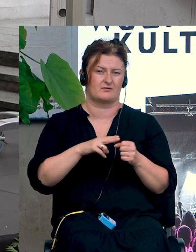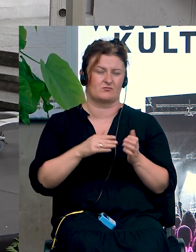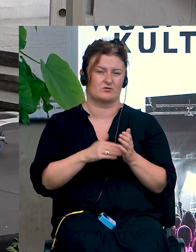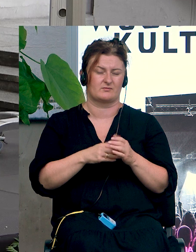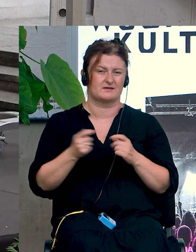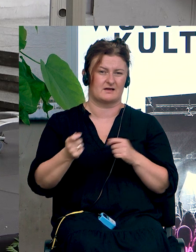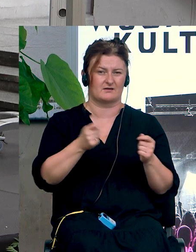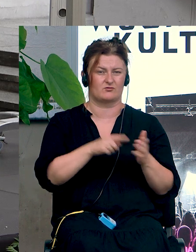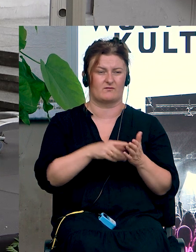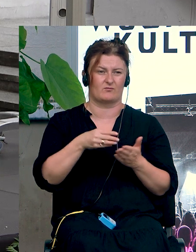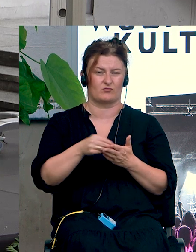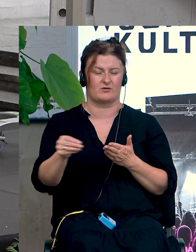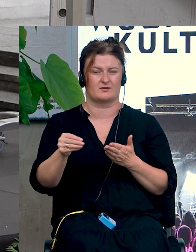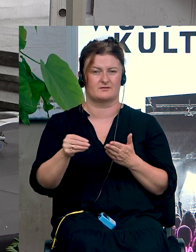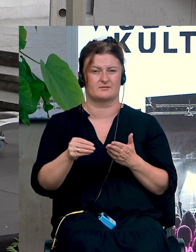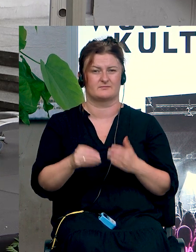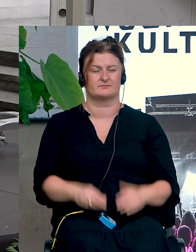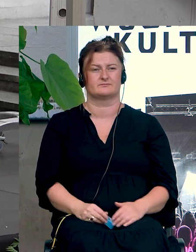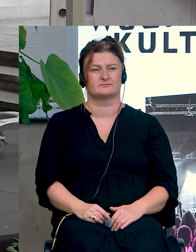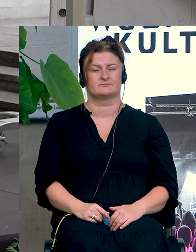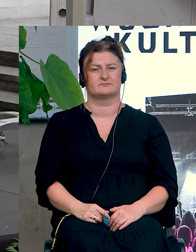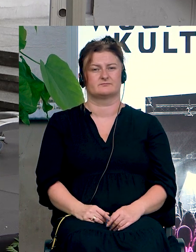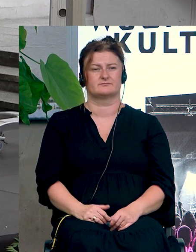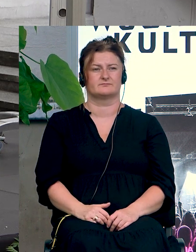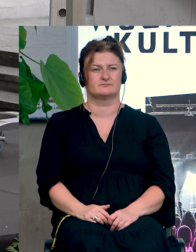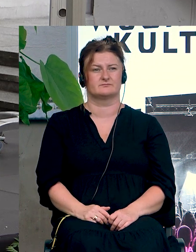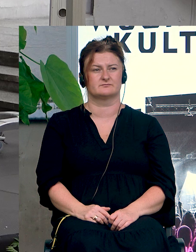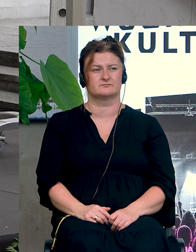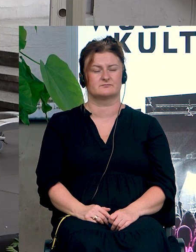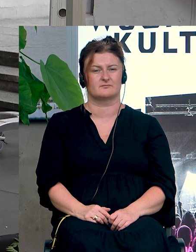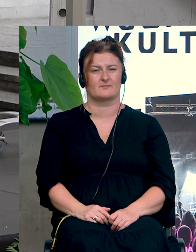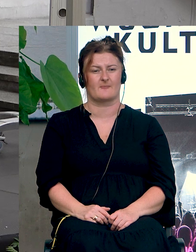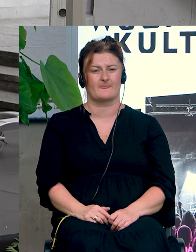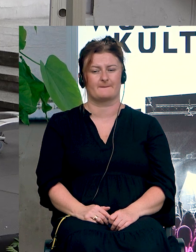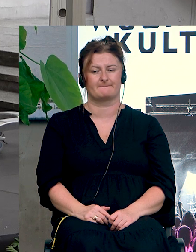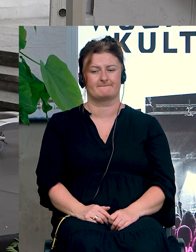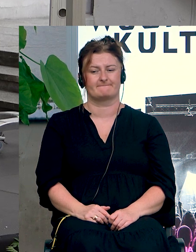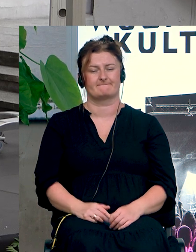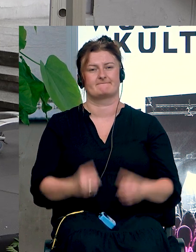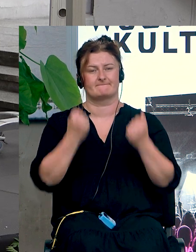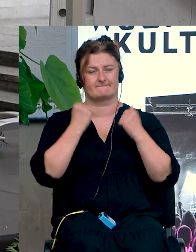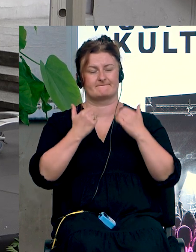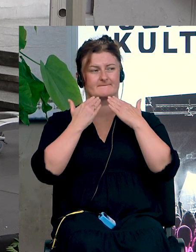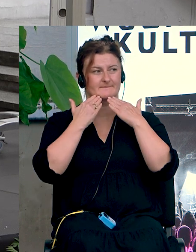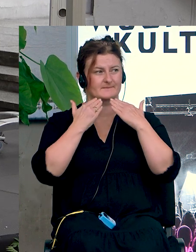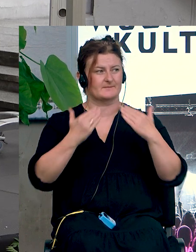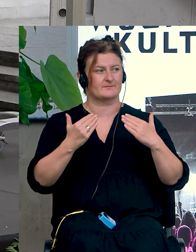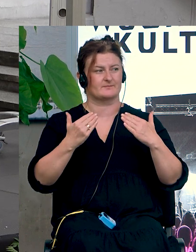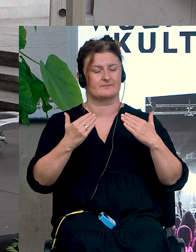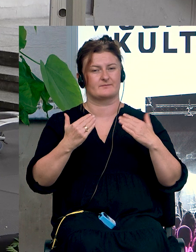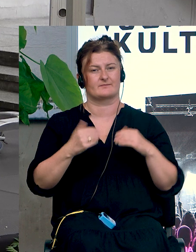zachęcam Państwa do wpłat, to w internecie można znaleźć. I ja dużo chcę podziękować za вашу